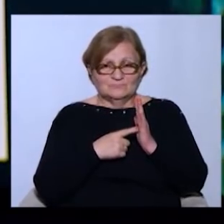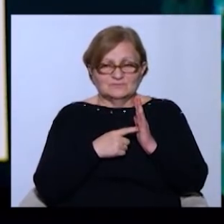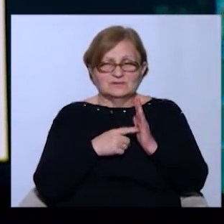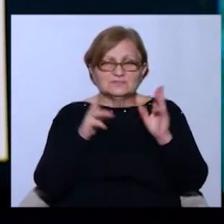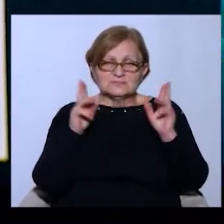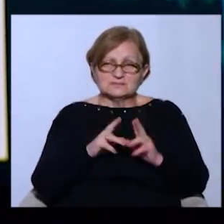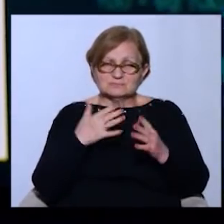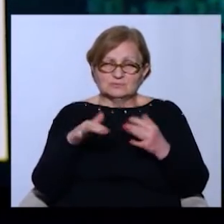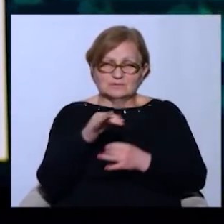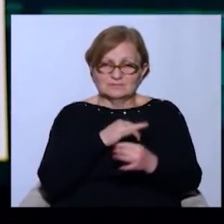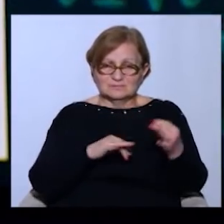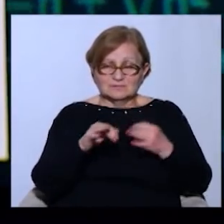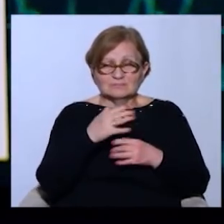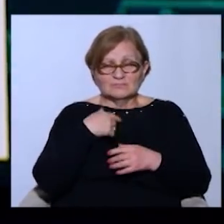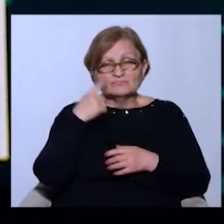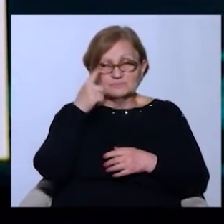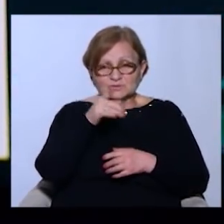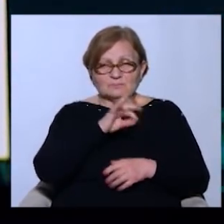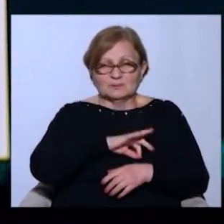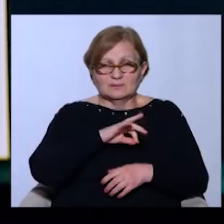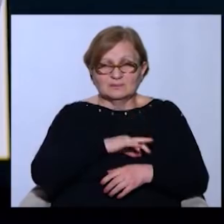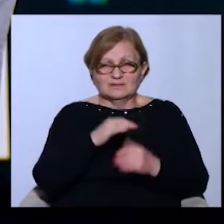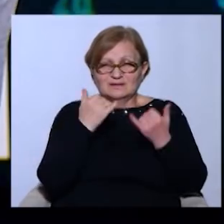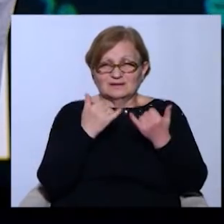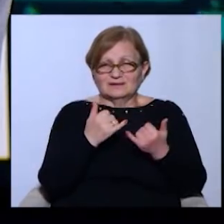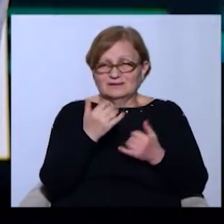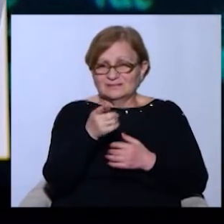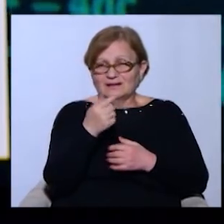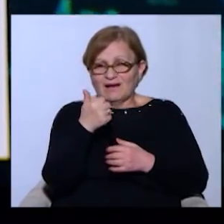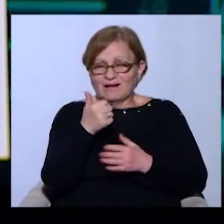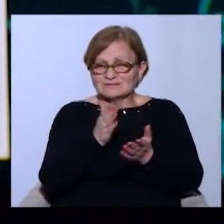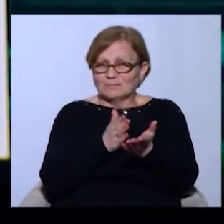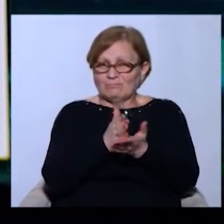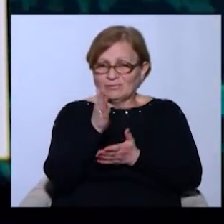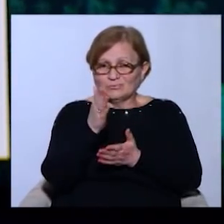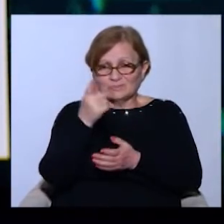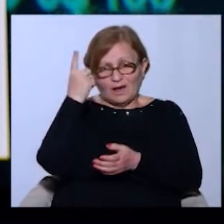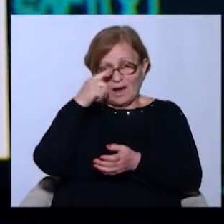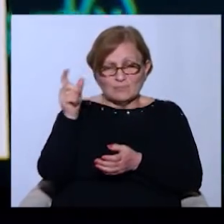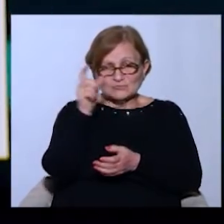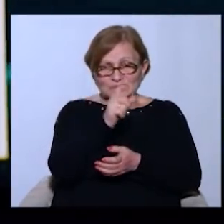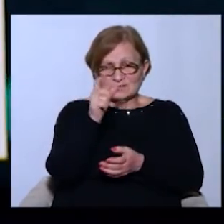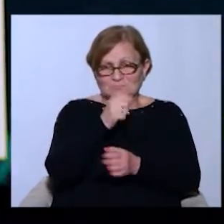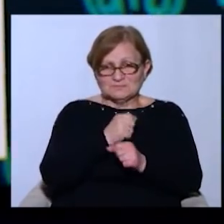წესებზე ვისაუბრეთ და მე მგონი გამოგადგებათ ის წესები და კიდევ ერთი კარგი მეთოდი ვისწავლეთ ამოცანების